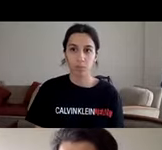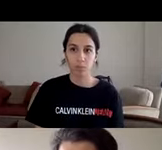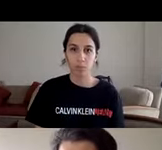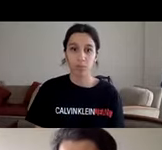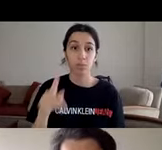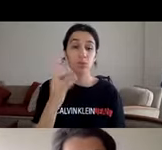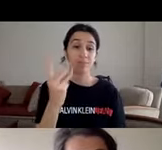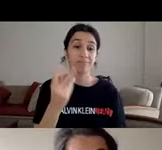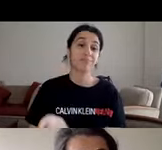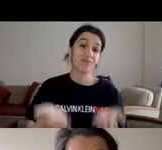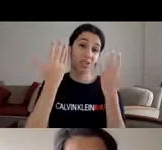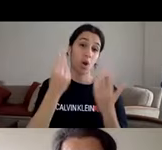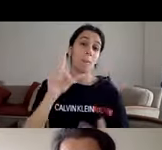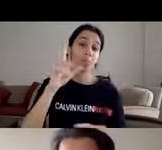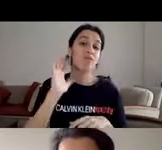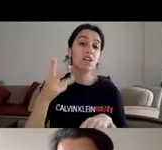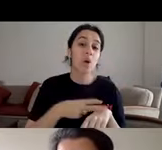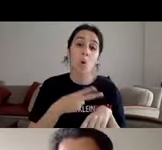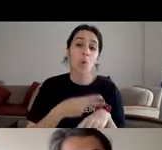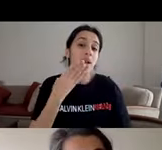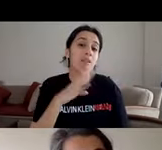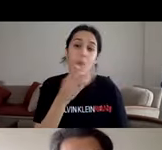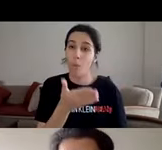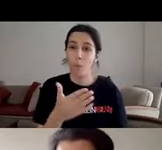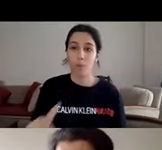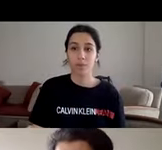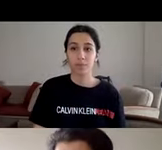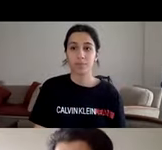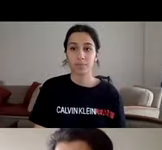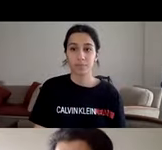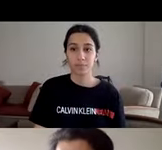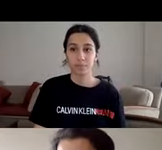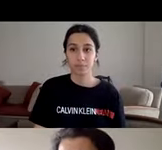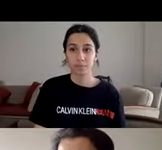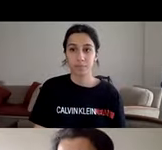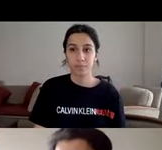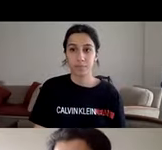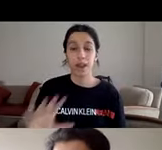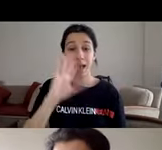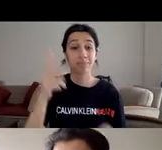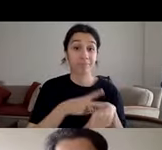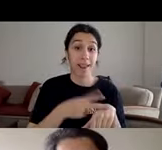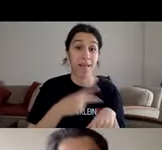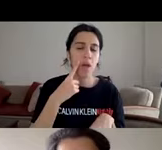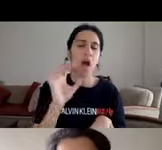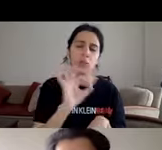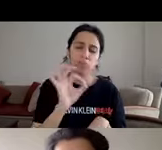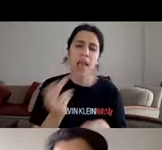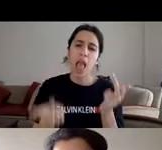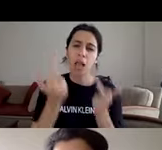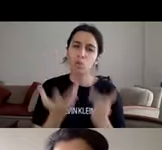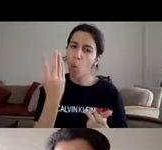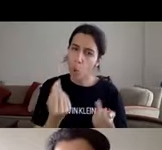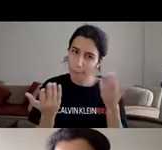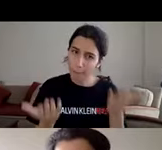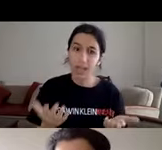gerektiğini düşünüyorum. Çok fazla örnek yoktu. Ama tabii yine bunu bir detaylı deneyimlemek ve görmek gerek. Elbette eksiklik vardır arkadaşlar. Bunları gösteriyorum. Bunlar